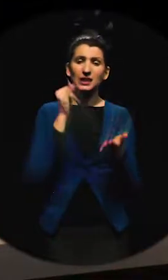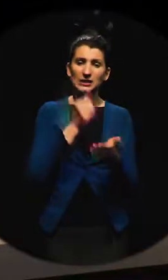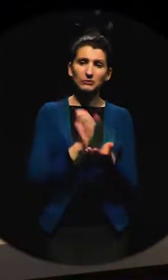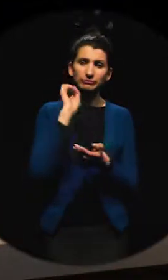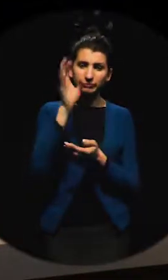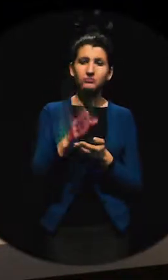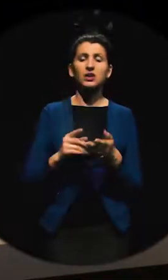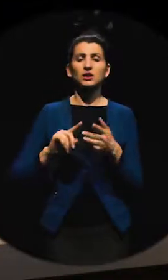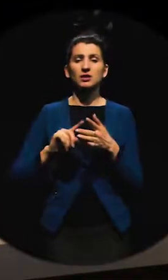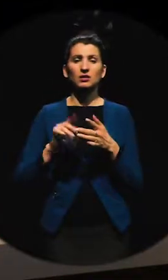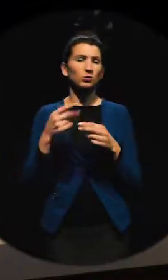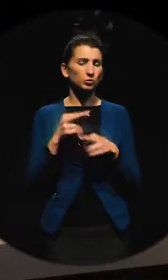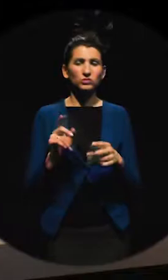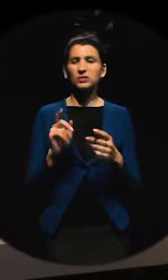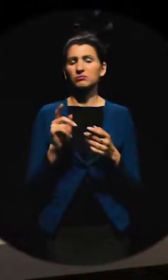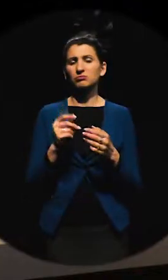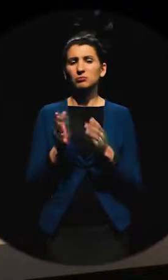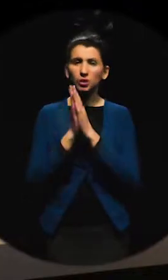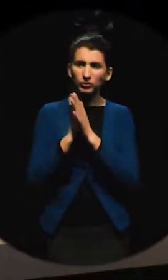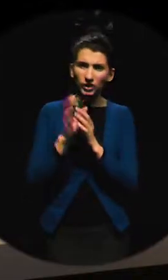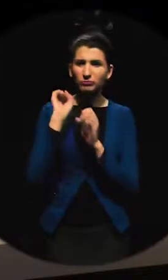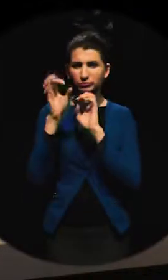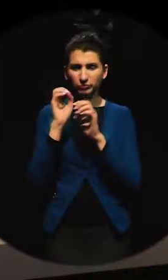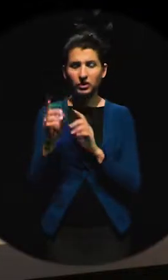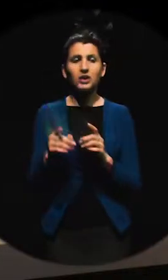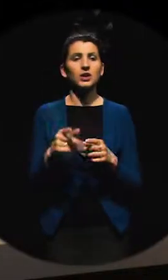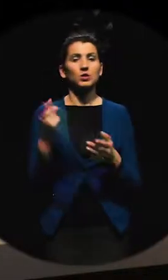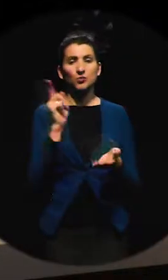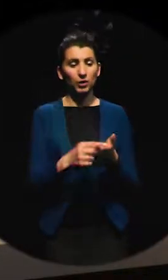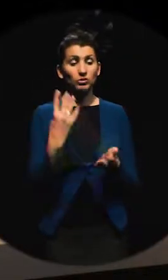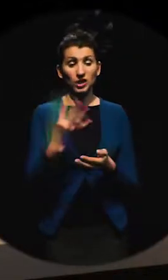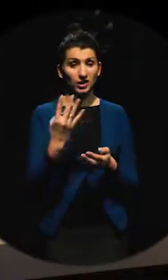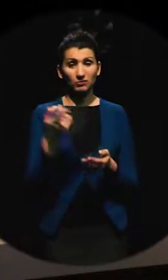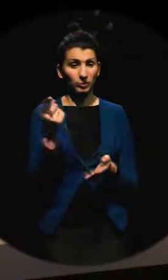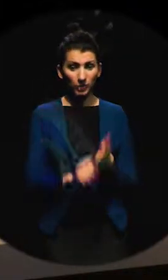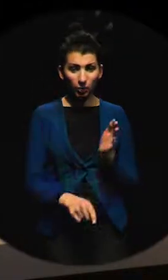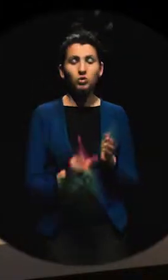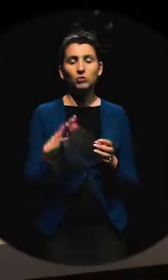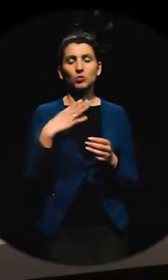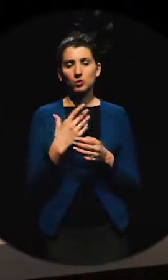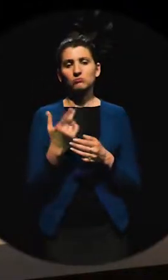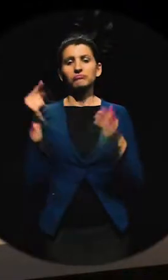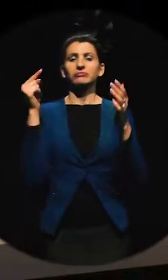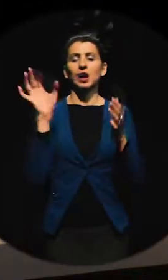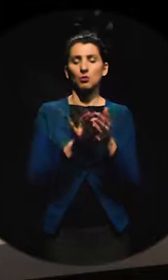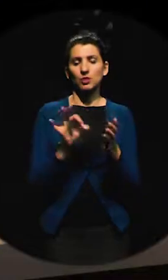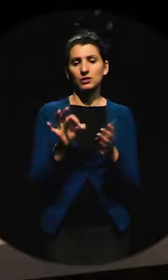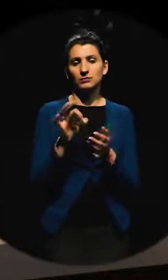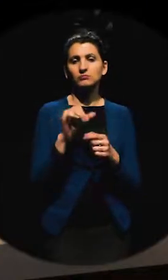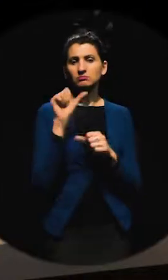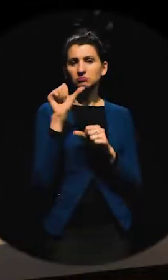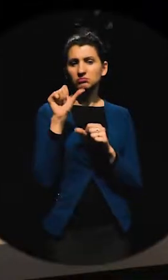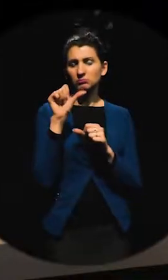listów, lobbowania i tak dalej, doszło do zmasowanej akcji protestacyjnej, która miała miejsce w całych Stanach Zjednoczonych, w